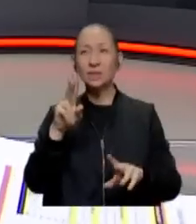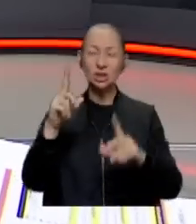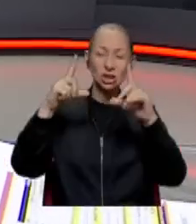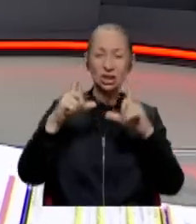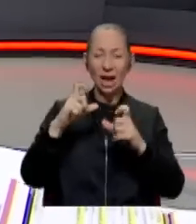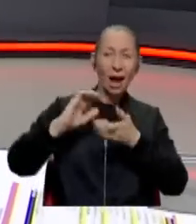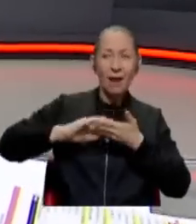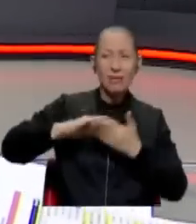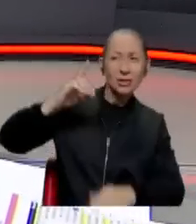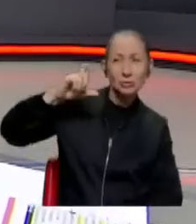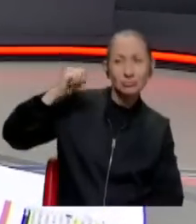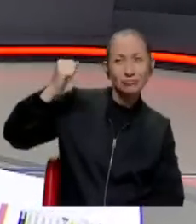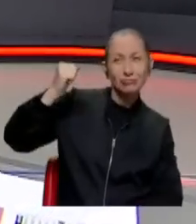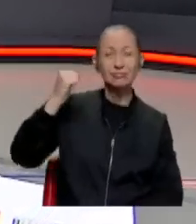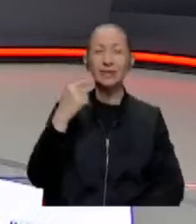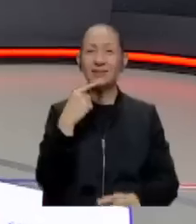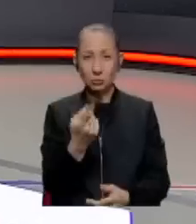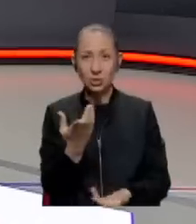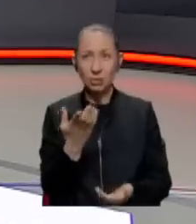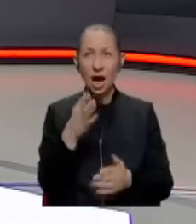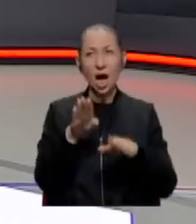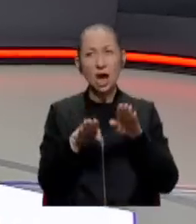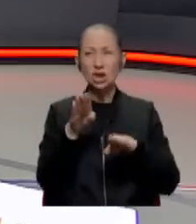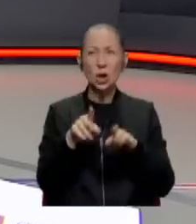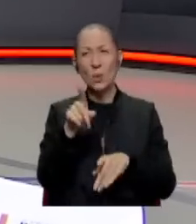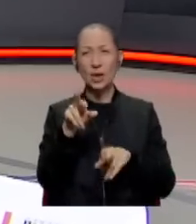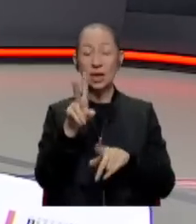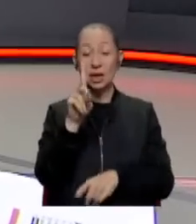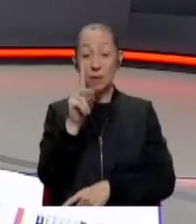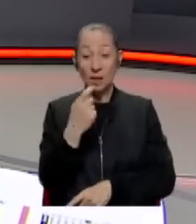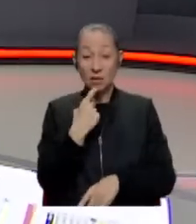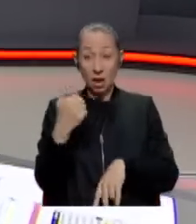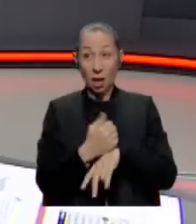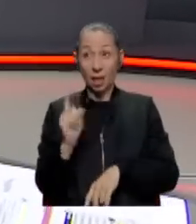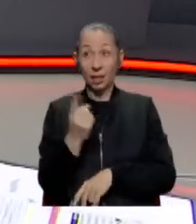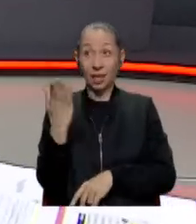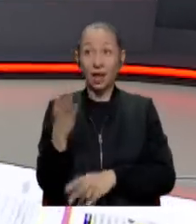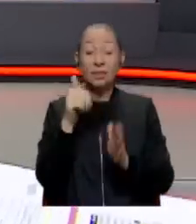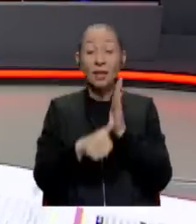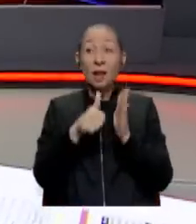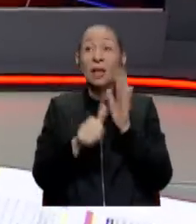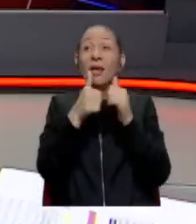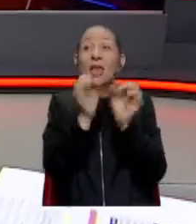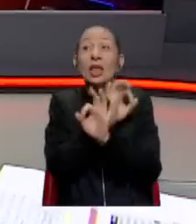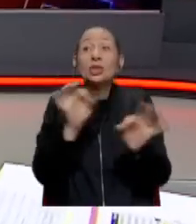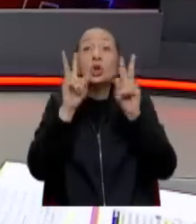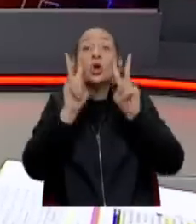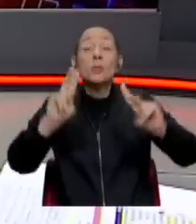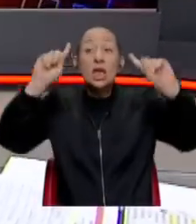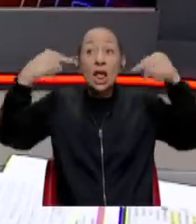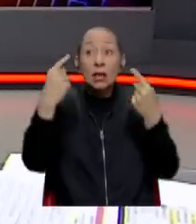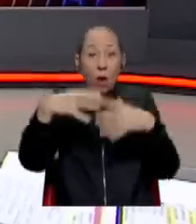bir yorumda bulunmuştum aşağı yukarı durum böyle 21 yıllık gider ve tarihte hiç görülmemiş etkilerle